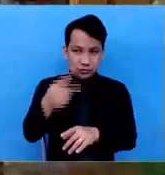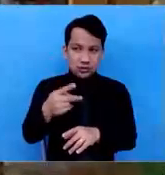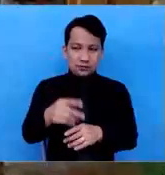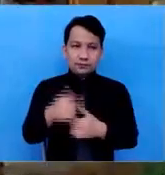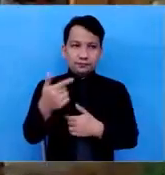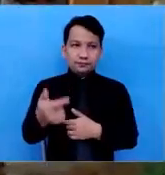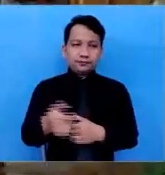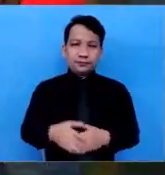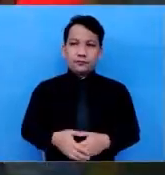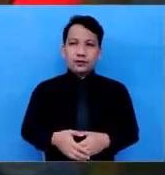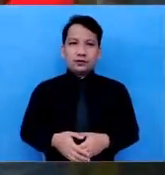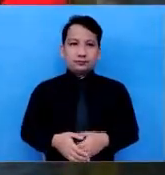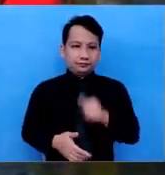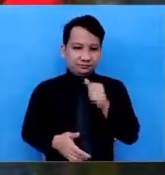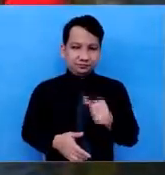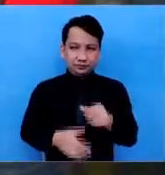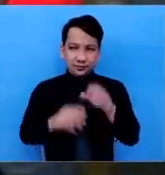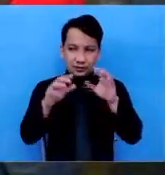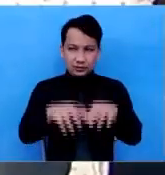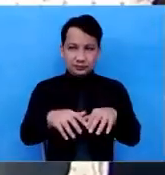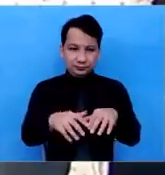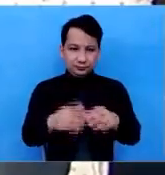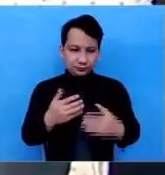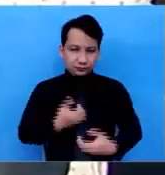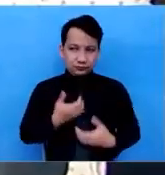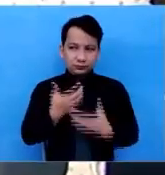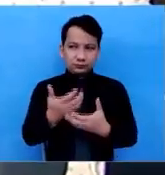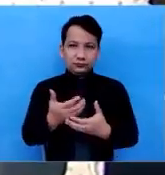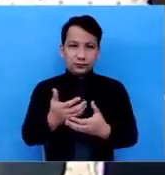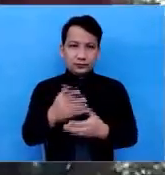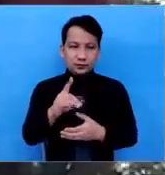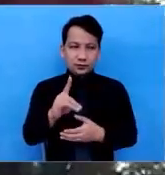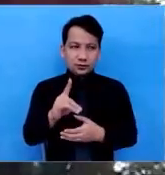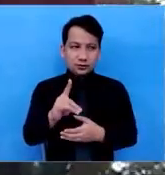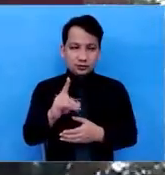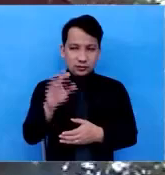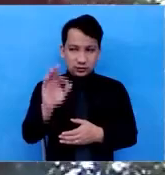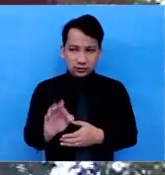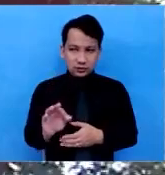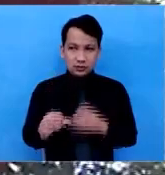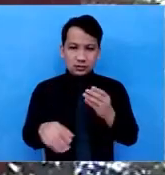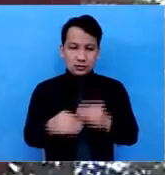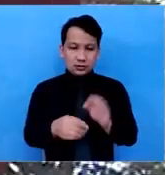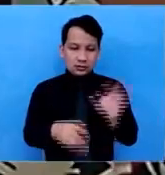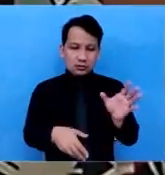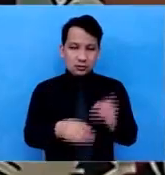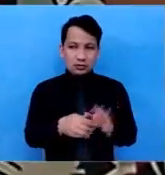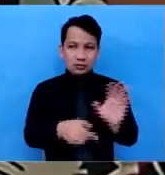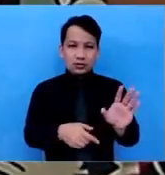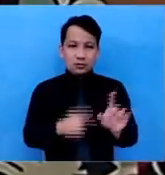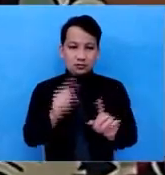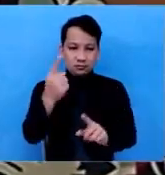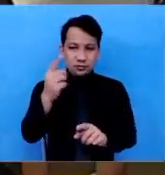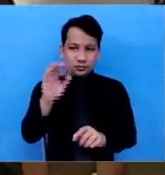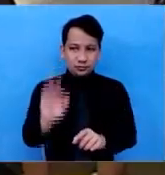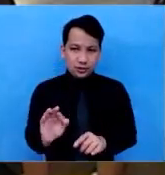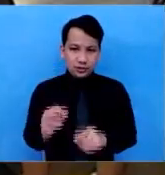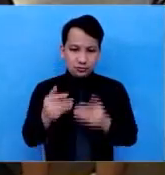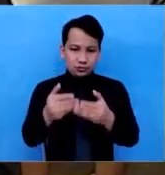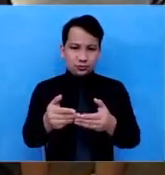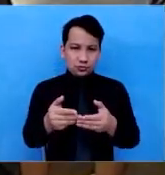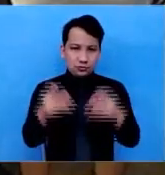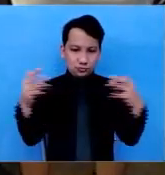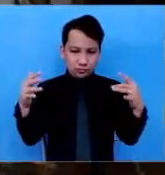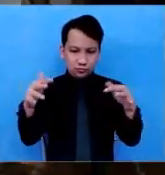Hindi natinag ng ulan ang debosyon ng mga Katoliko sa itim na Nazareno. Sa unang Biyernes ng buwan, tuloy-tuloy ang pagdating ng